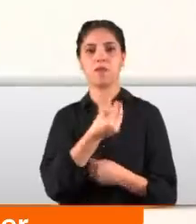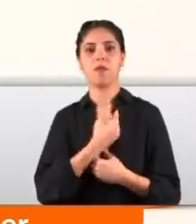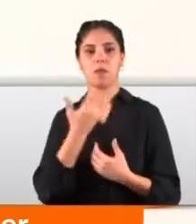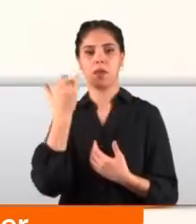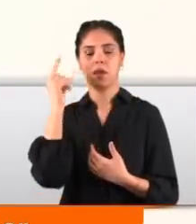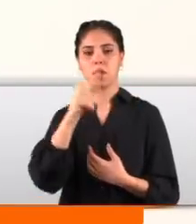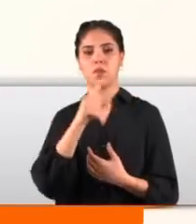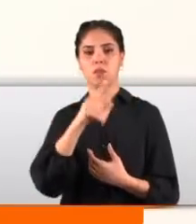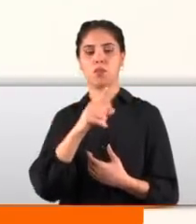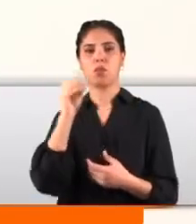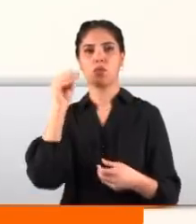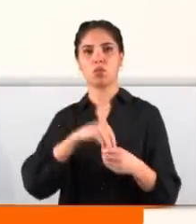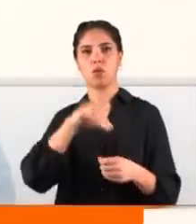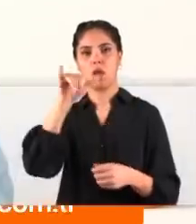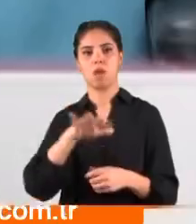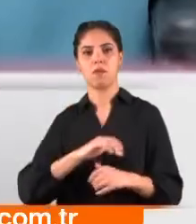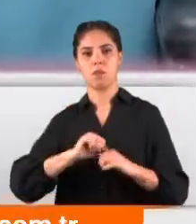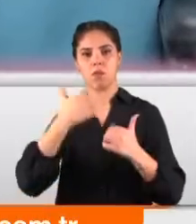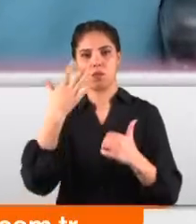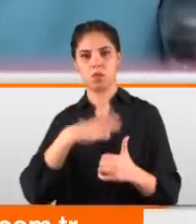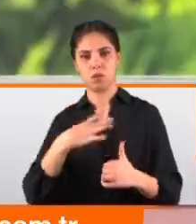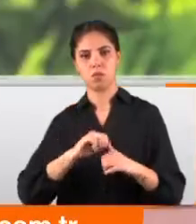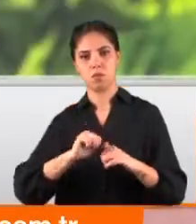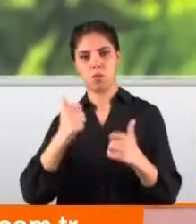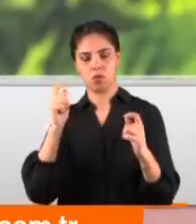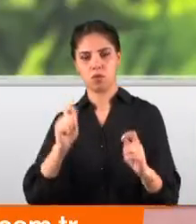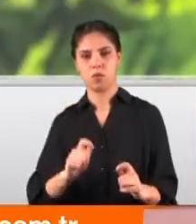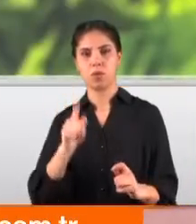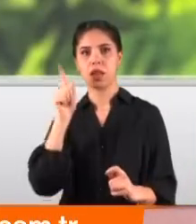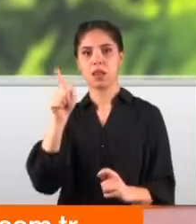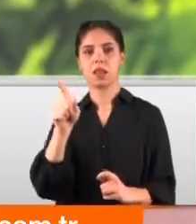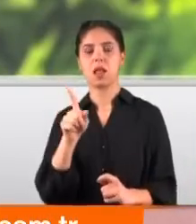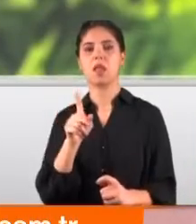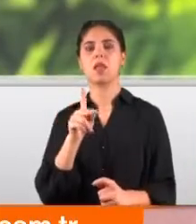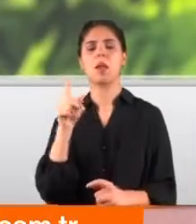bu davada sonuna kadar haklı boşanmak istiyordu boşanırım demek